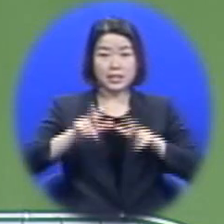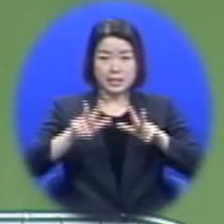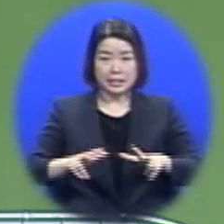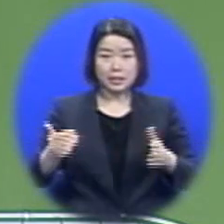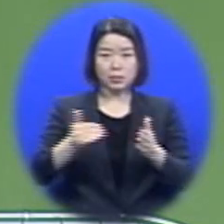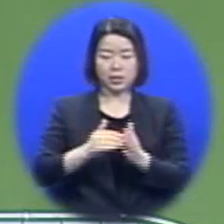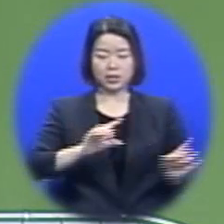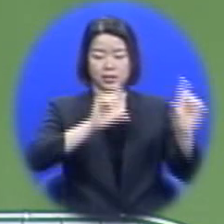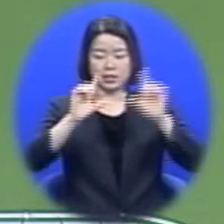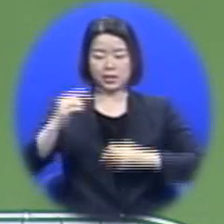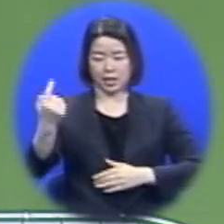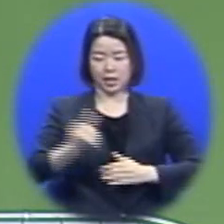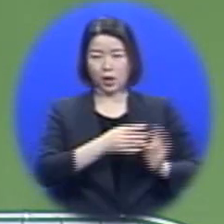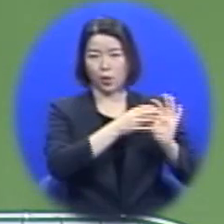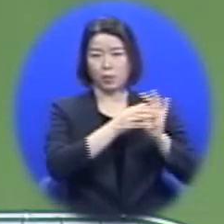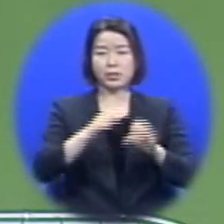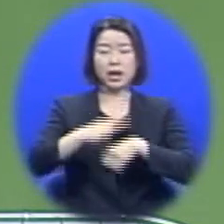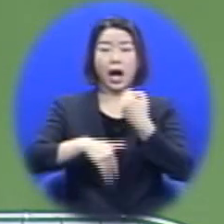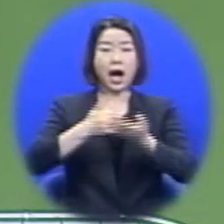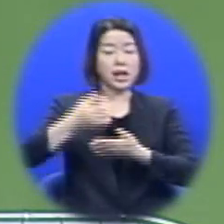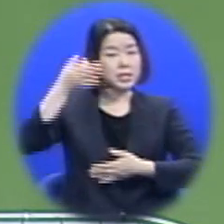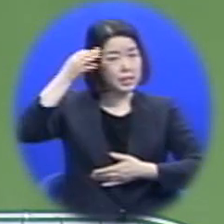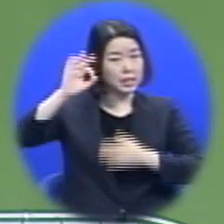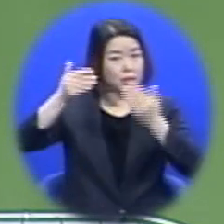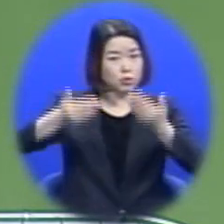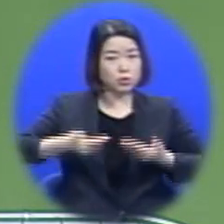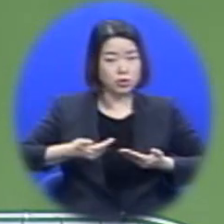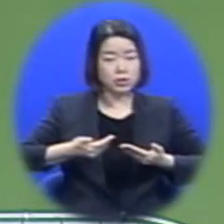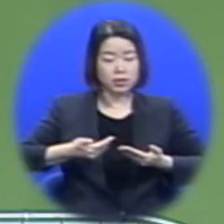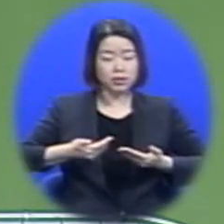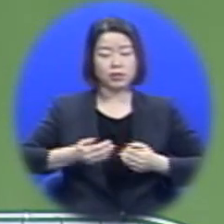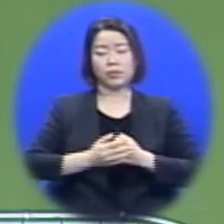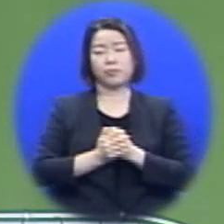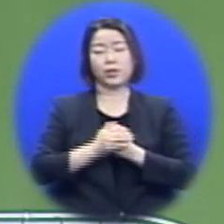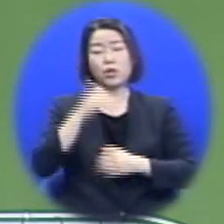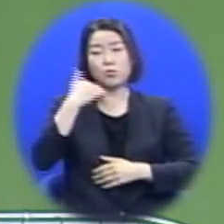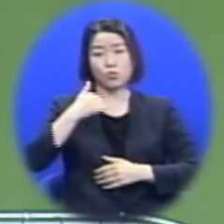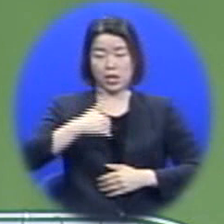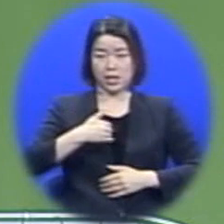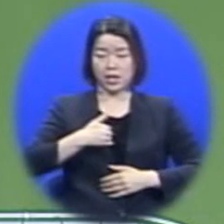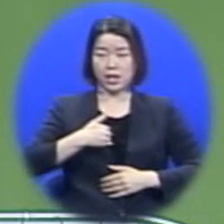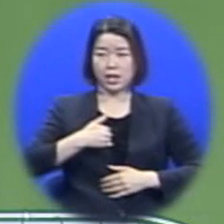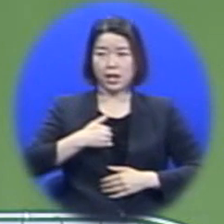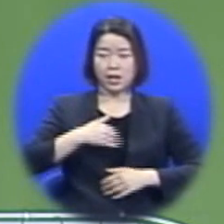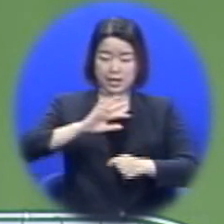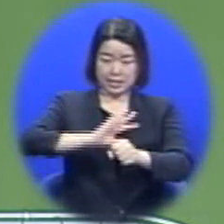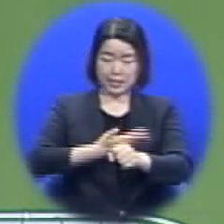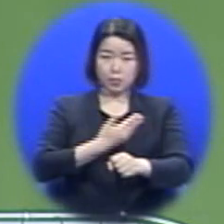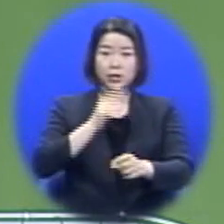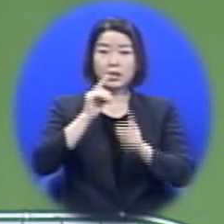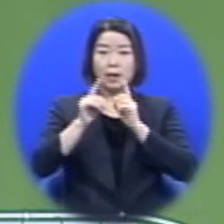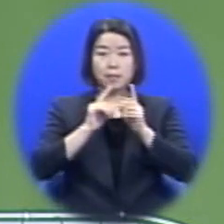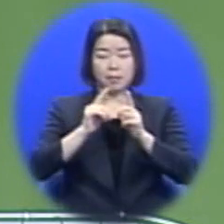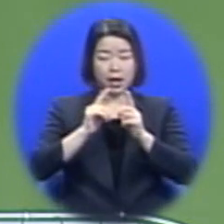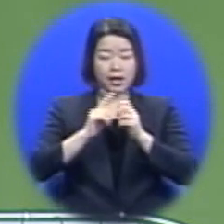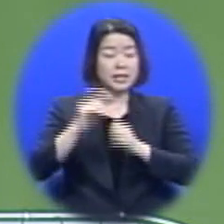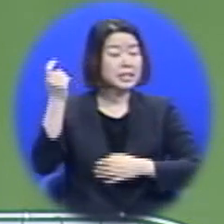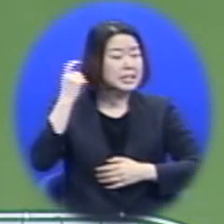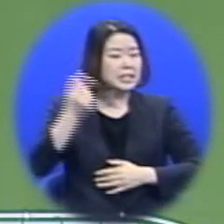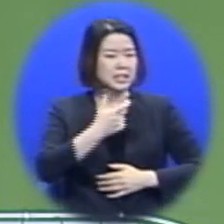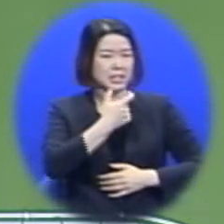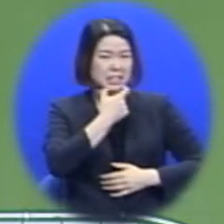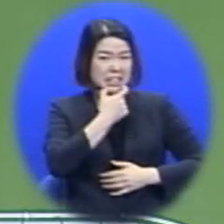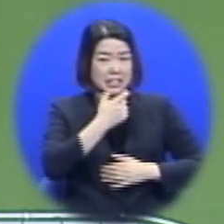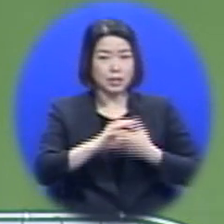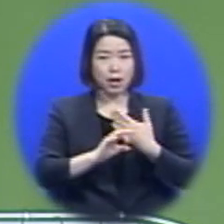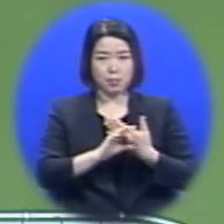것이 제가 잘못했다고 누가 지적하는 말을 제가 듣기 싫어하면 그건 저는 망한다는 것을